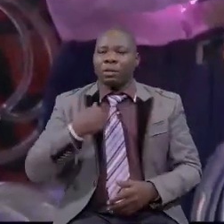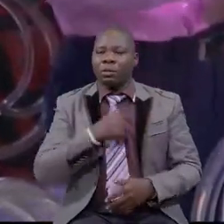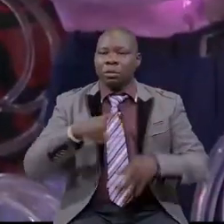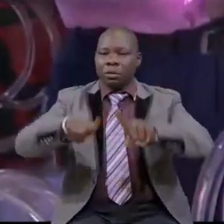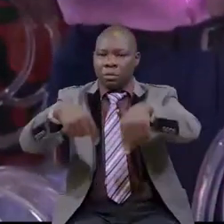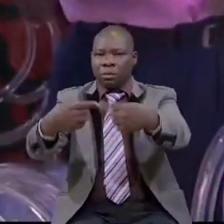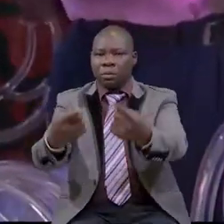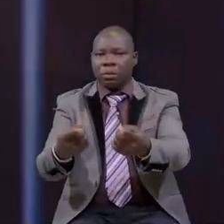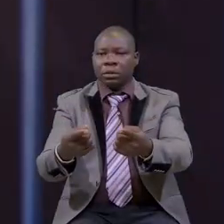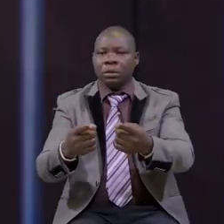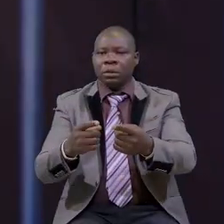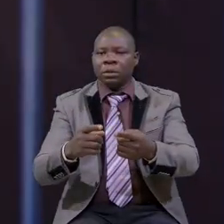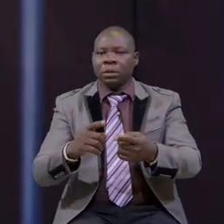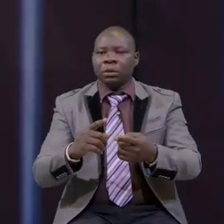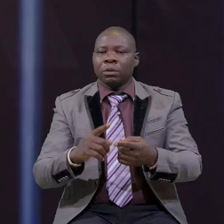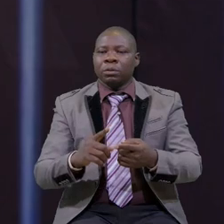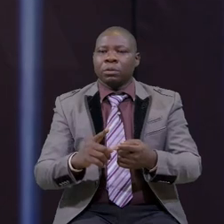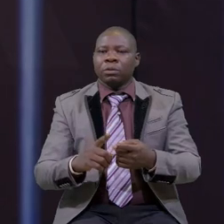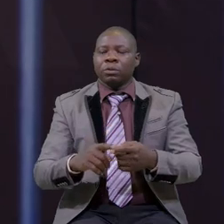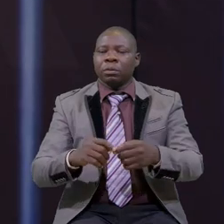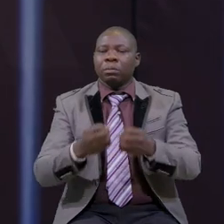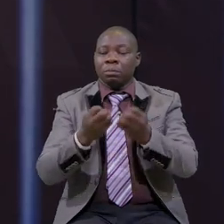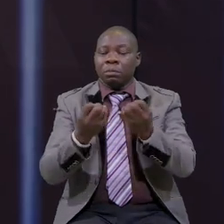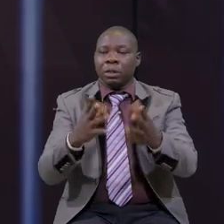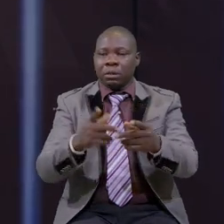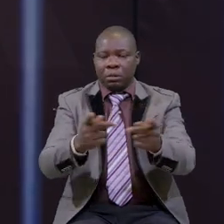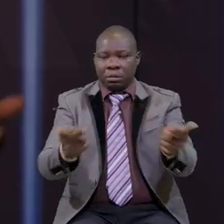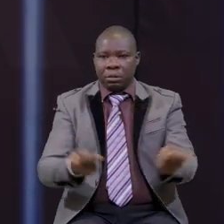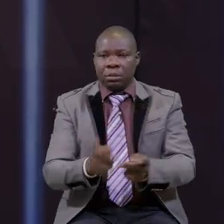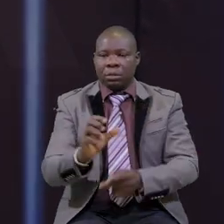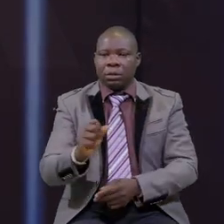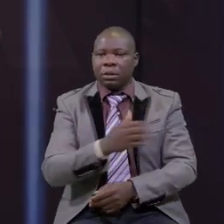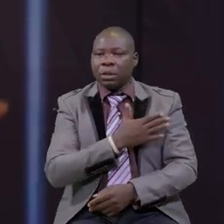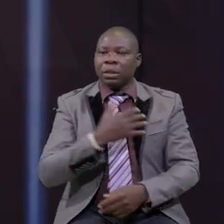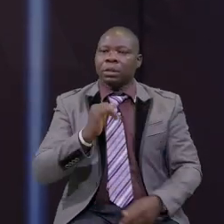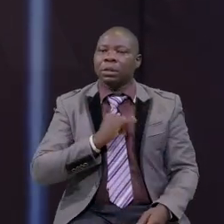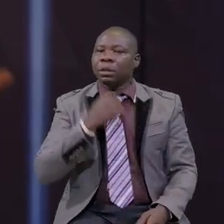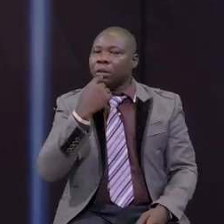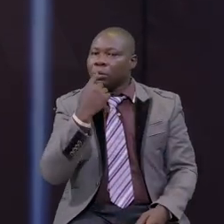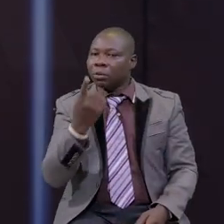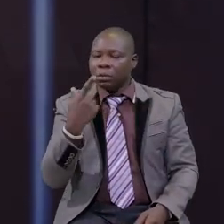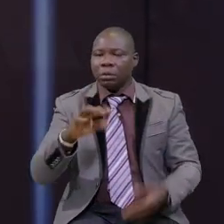Nous étions allés, nous avons visité plusieurs endroits.